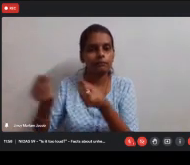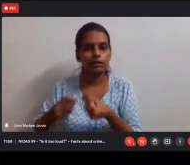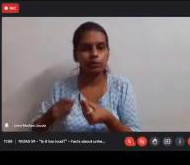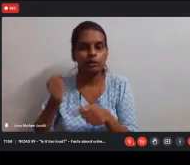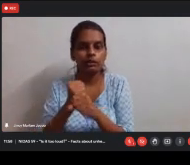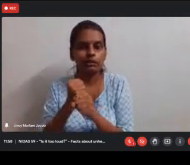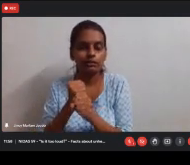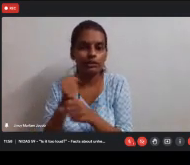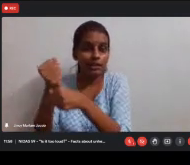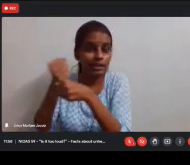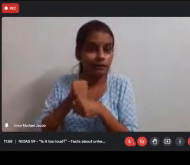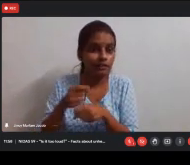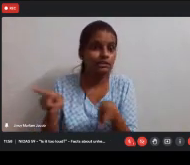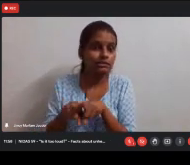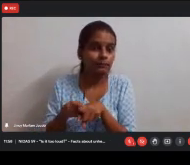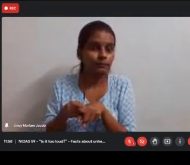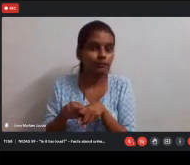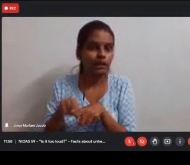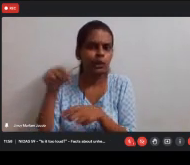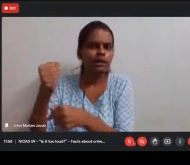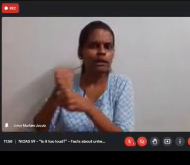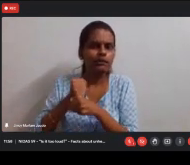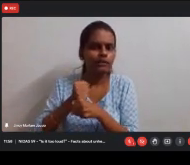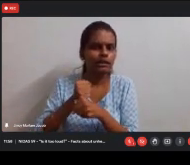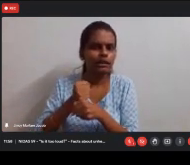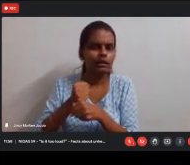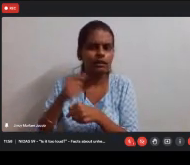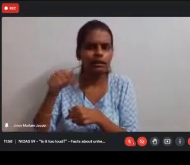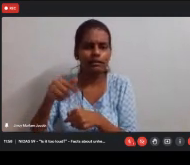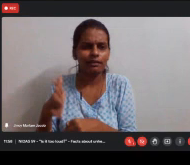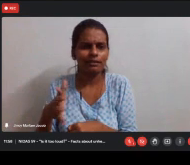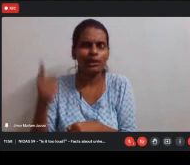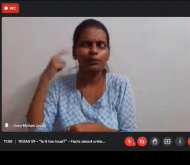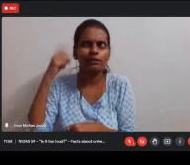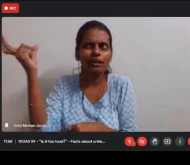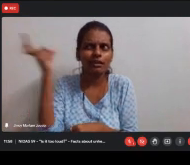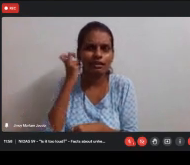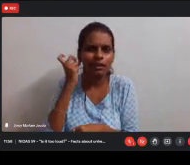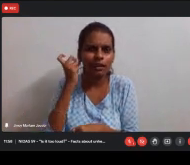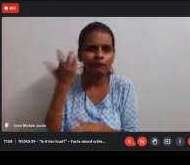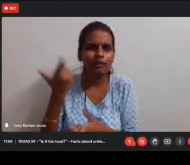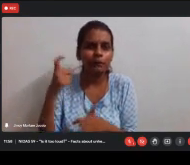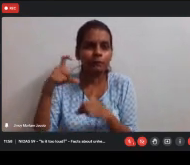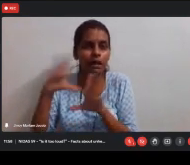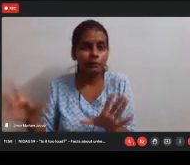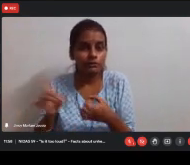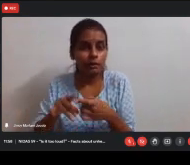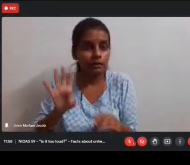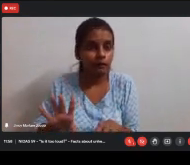സോ ഇതിൽ നിന്ന് നമുക്ക് എന്താണ് മനസ്സിലാകുന്നത്? കേൾവി എന്ന് പറയുന്ന ഒരു ഗിഫ്റ്റാണ്, നമുക്ക്